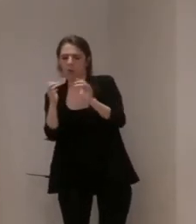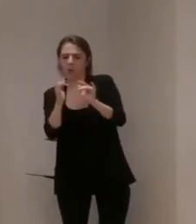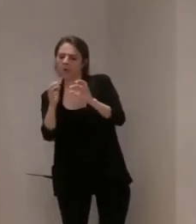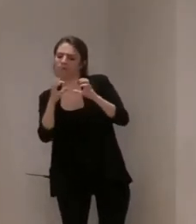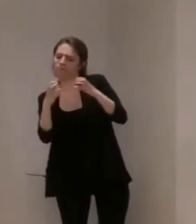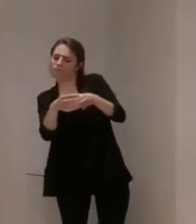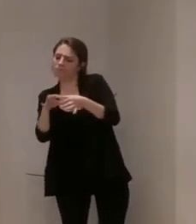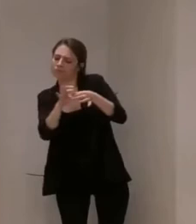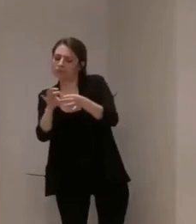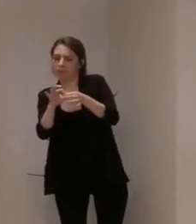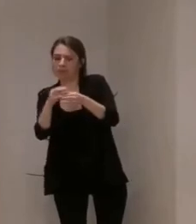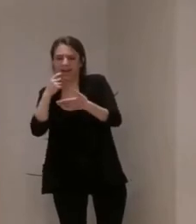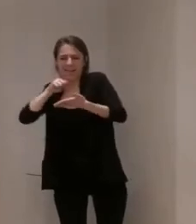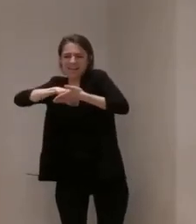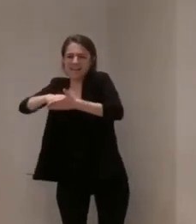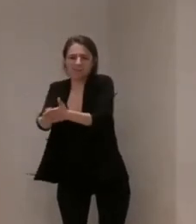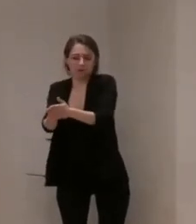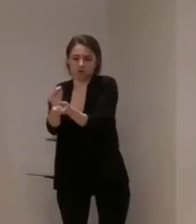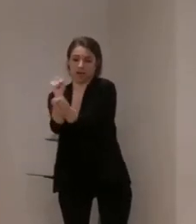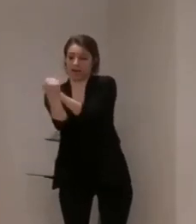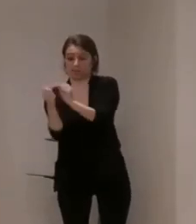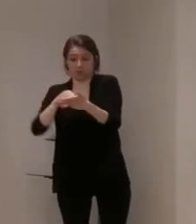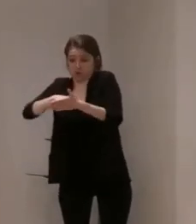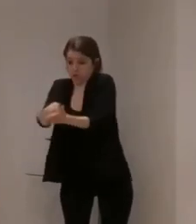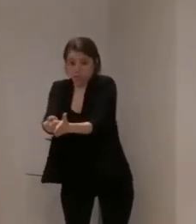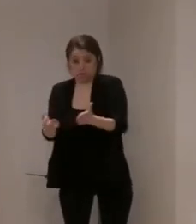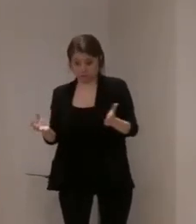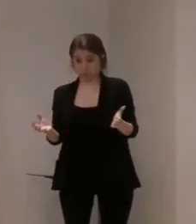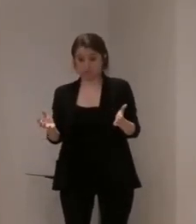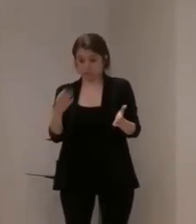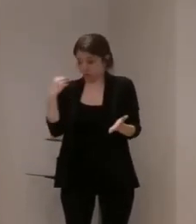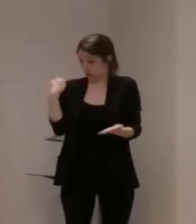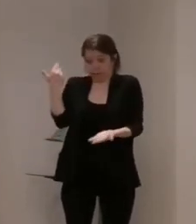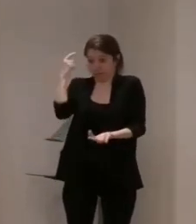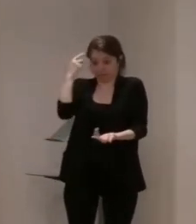s'han conjurat per reprimir els enemics. I allò,